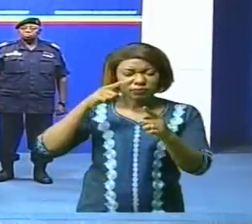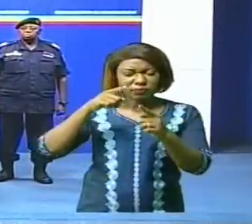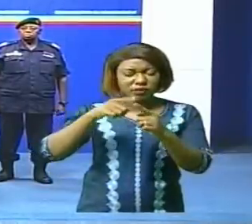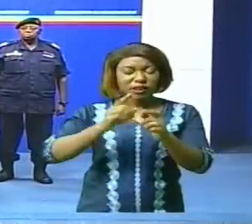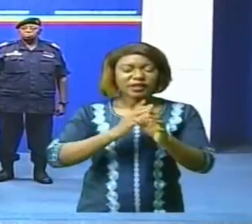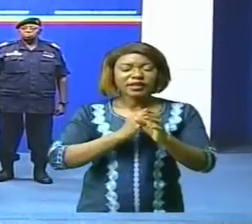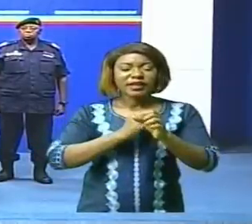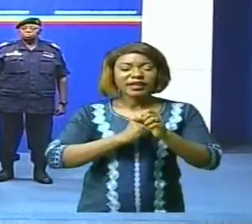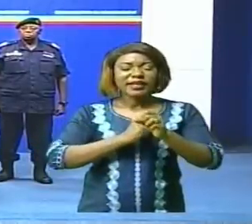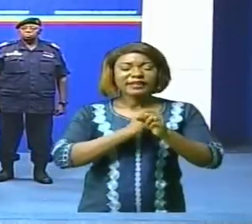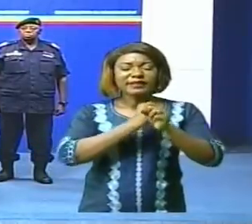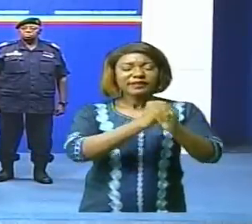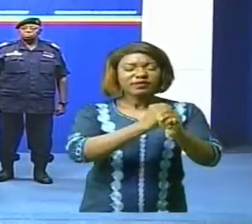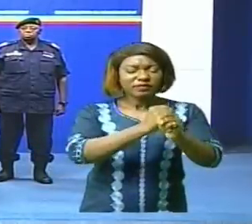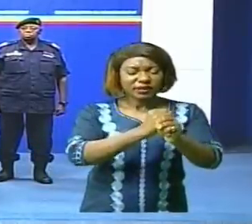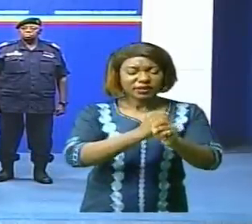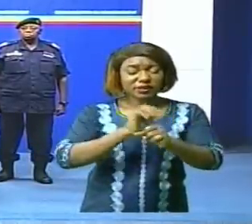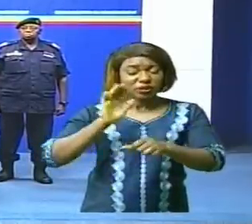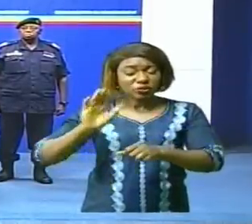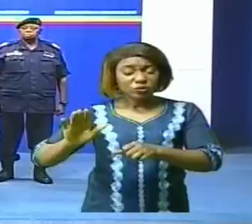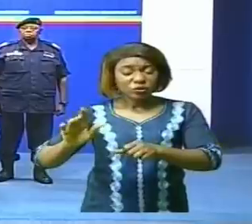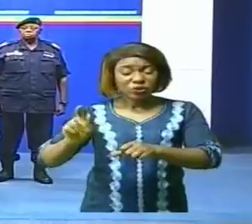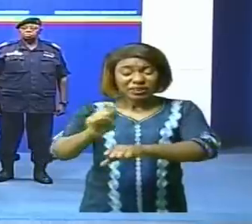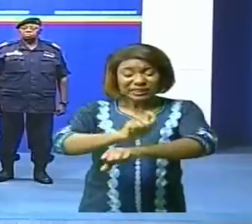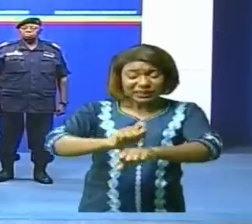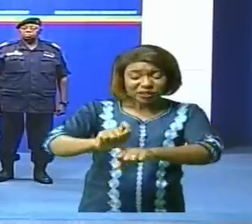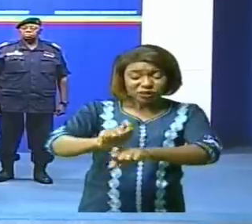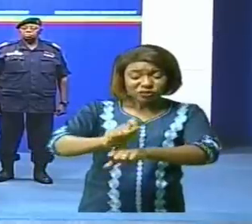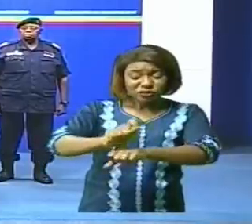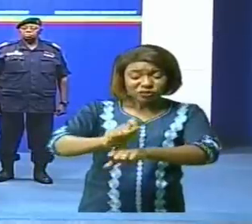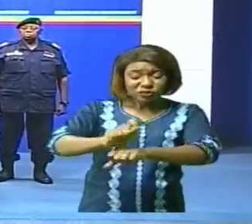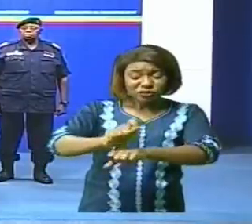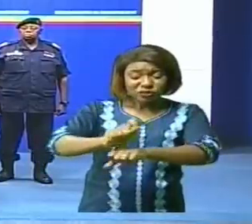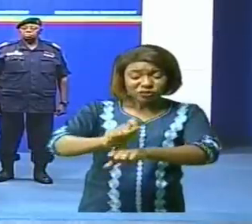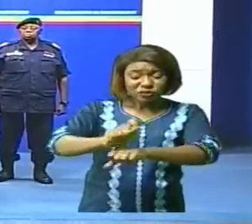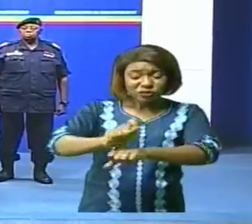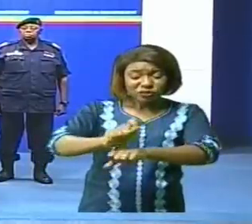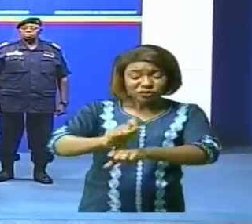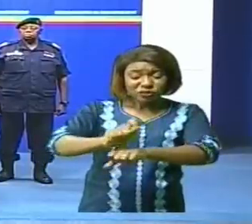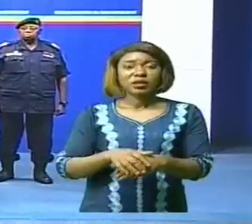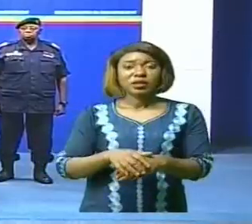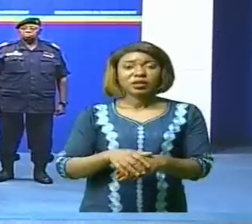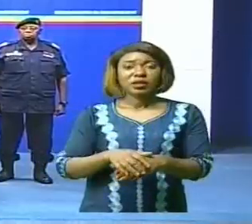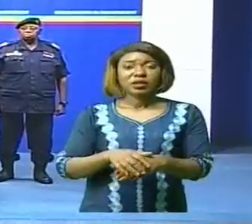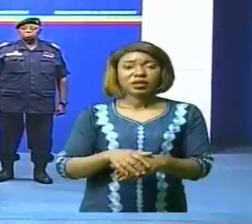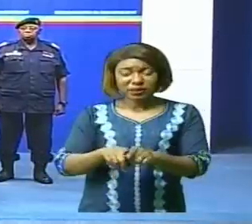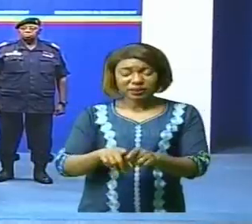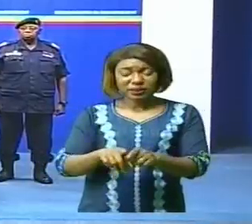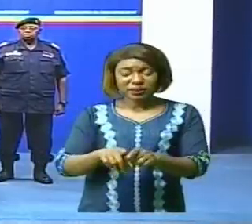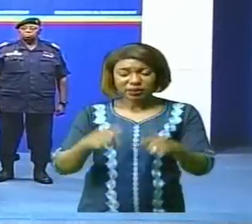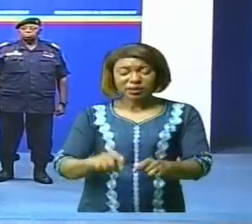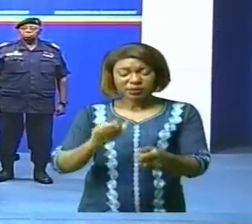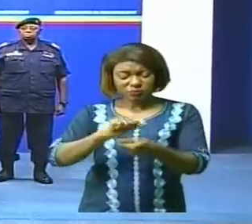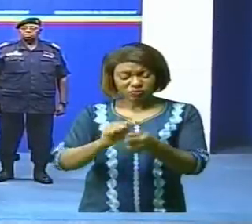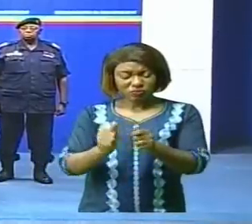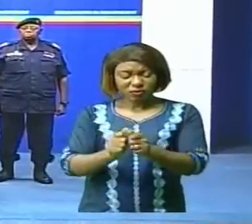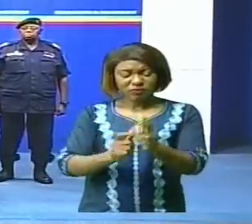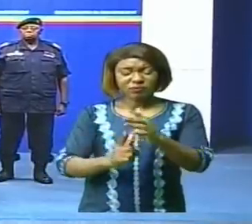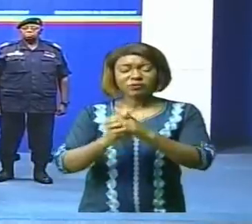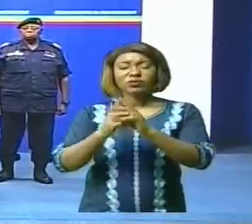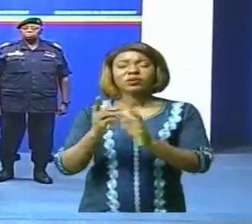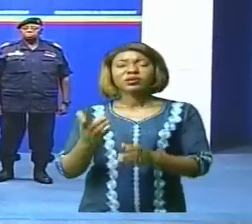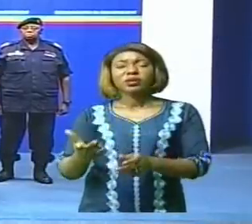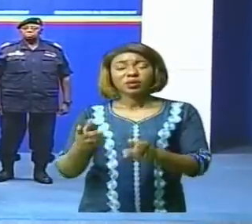défendre chaque centimètre carré de son territoire. Tirant les conséquences de cette situation